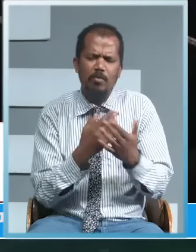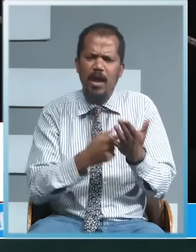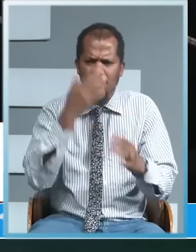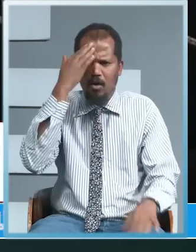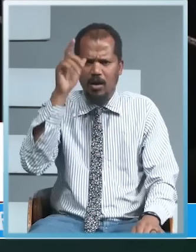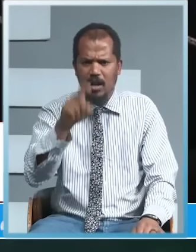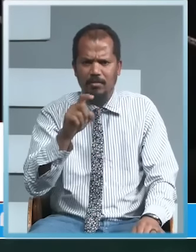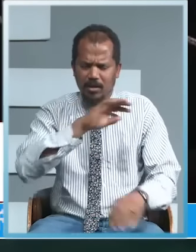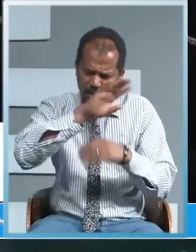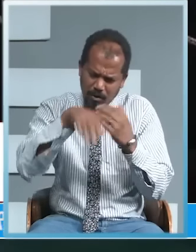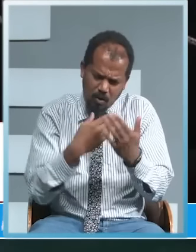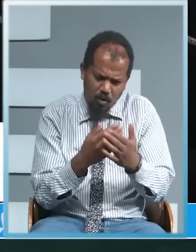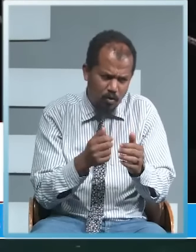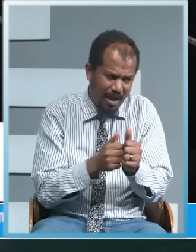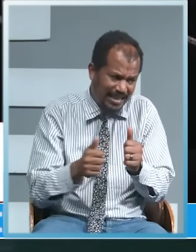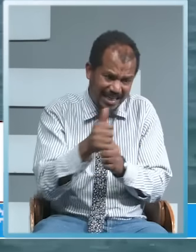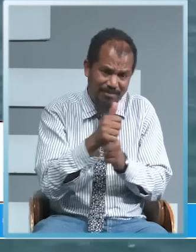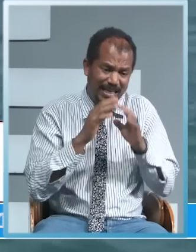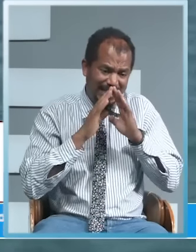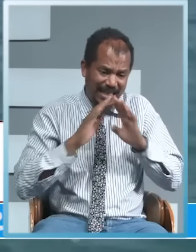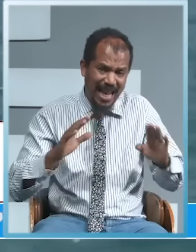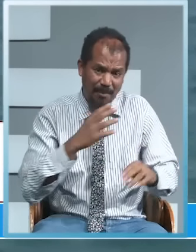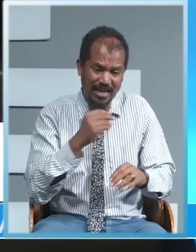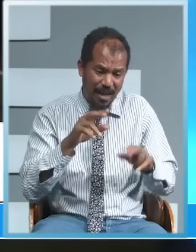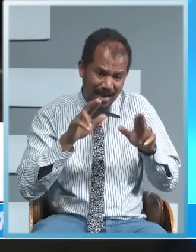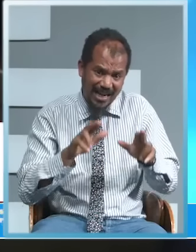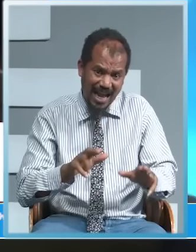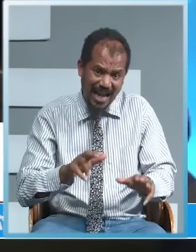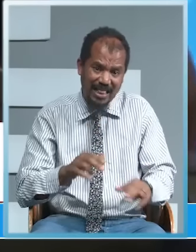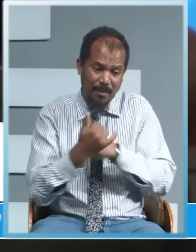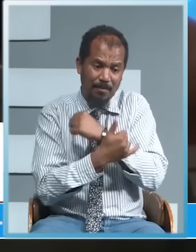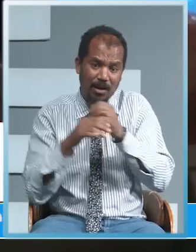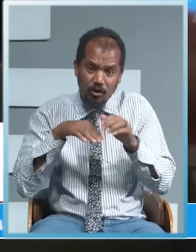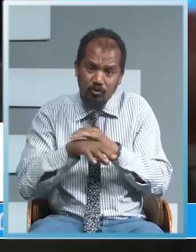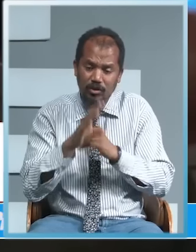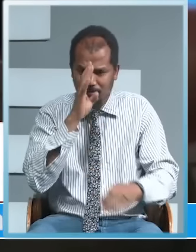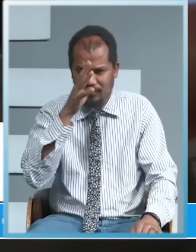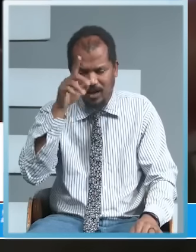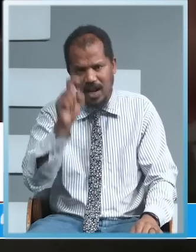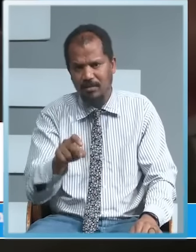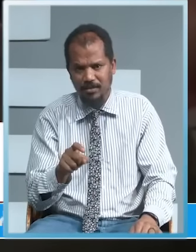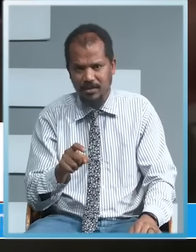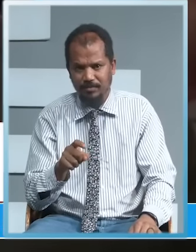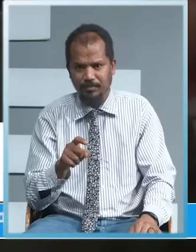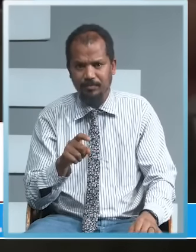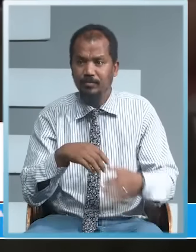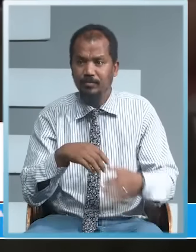አለበት። ከሁሉ አስቀድመን ሰላምና መረጋጋት በሀገሪቱ ውስጥ መፍጠር አለብን። የውጭ ድጋፍ